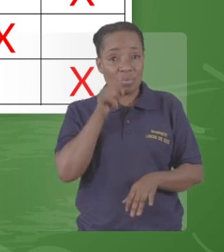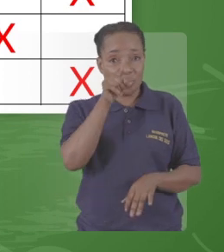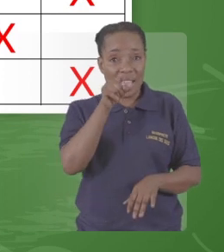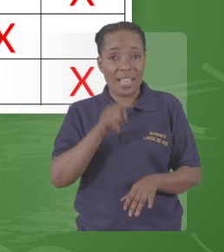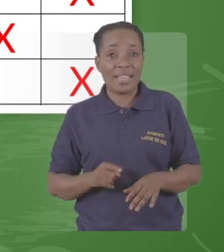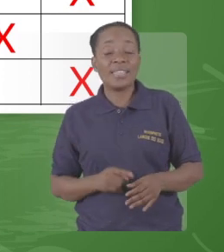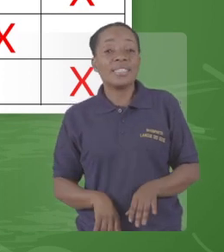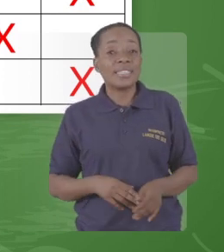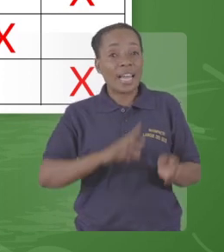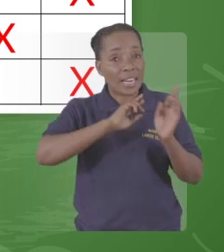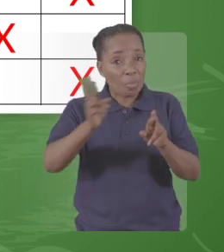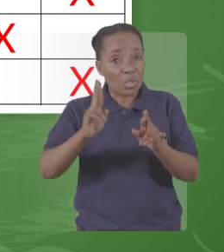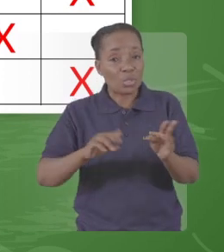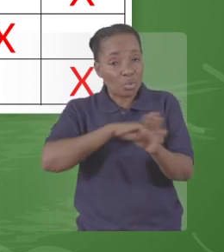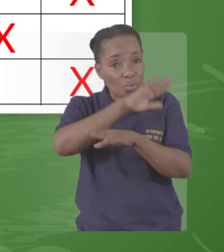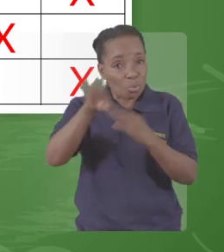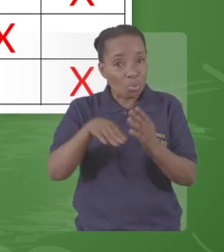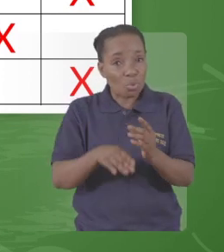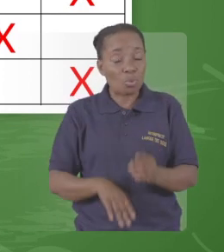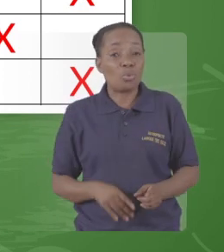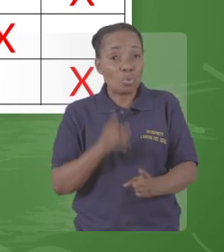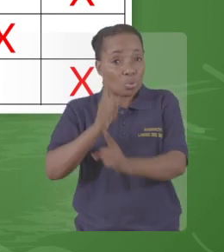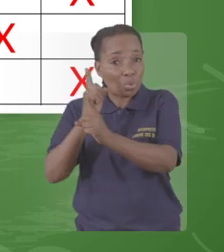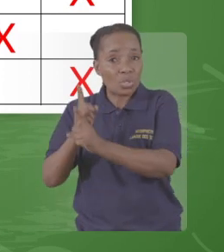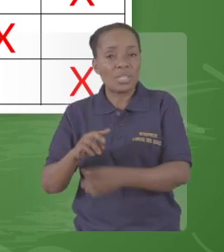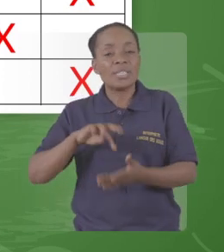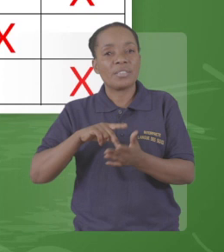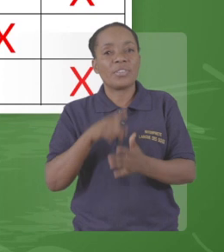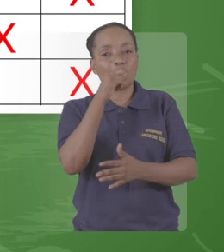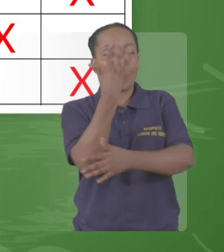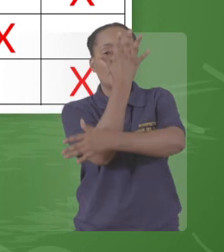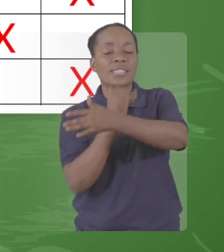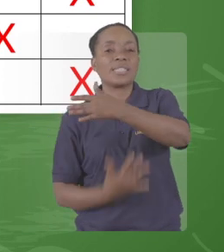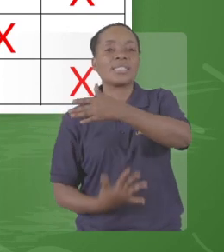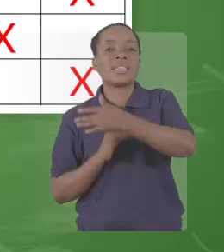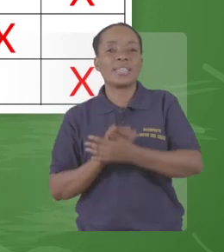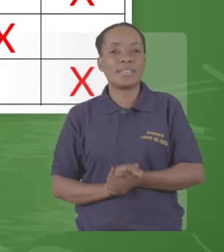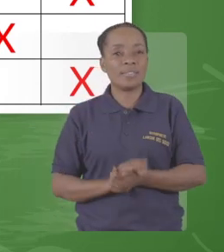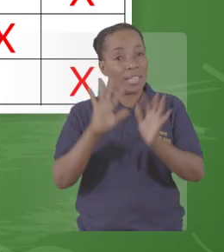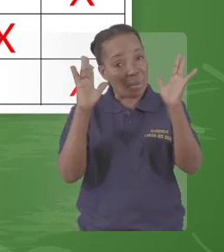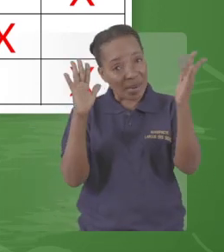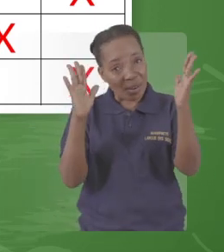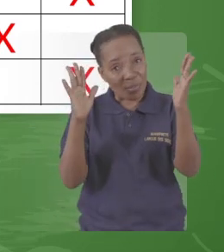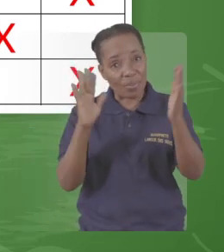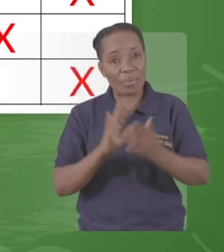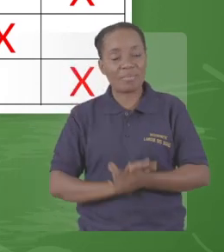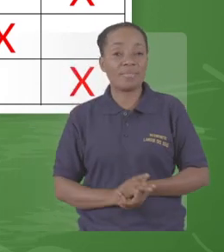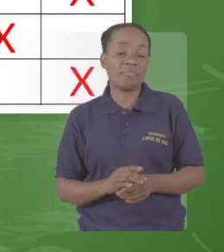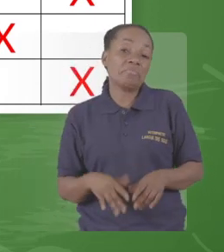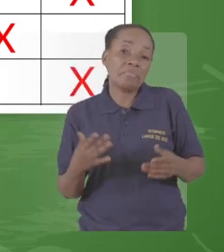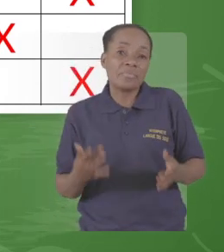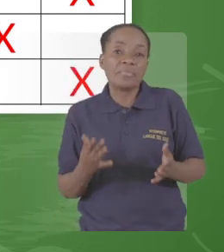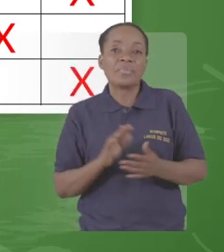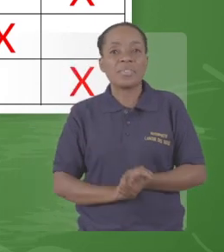à ces affirmations, vous aurez 5 sur 5. Bravo à ceux qui sont à ce niveau. Même 4 sur